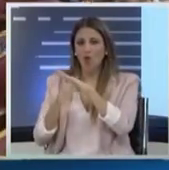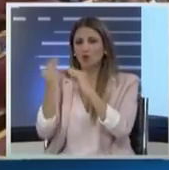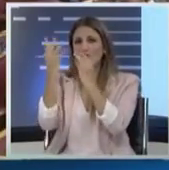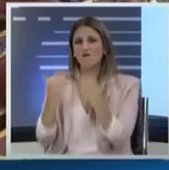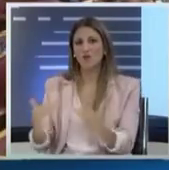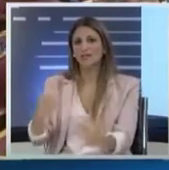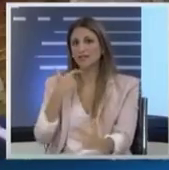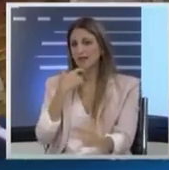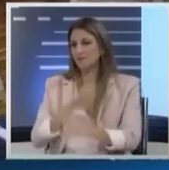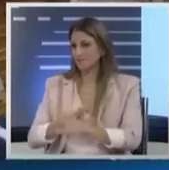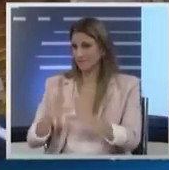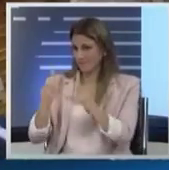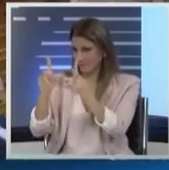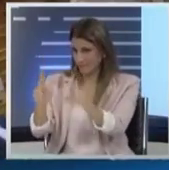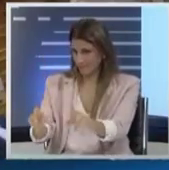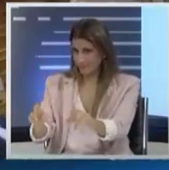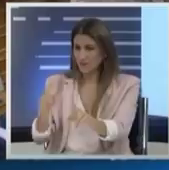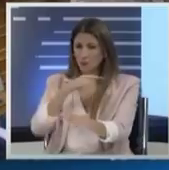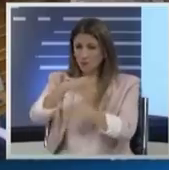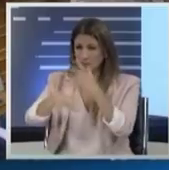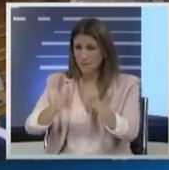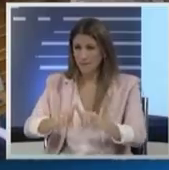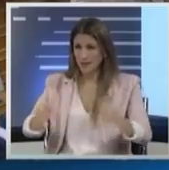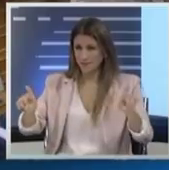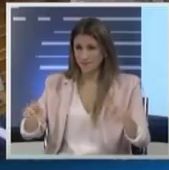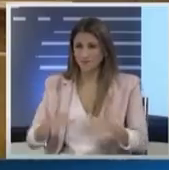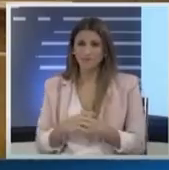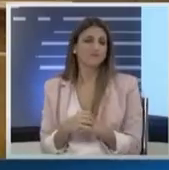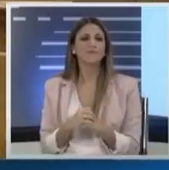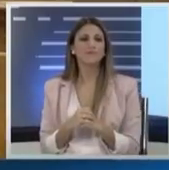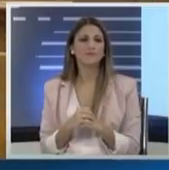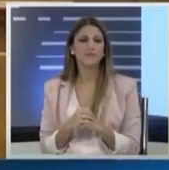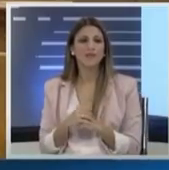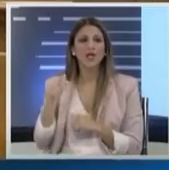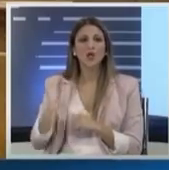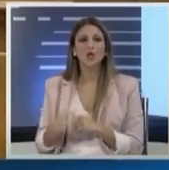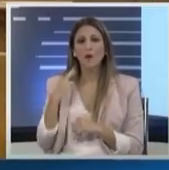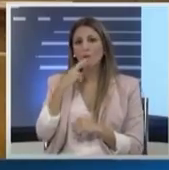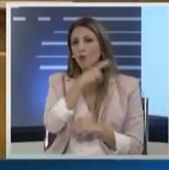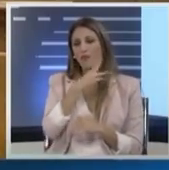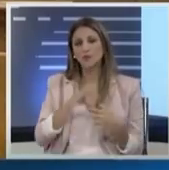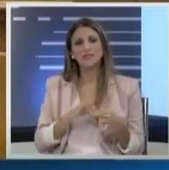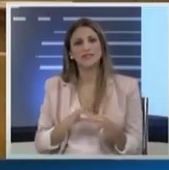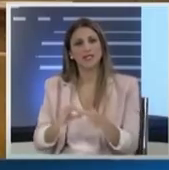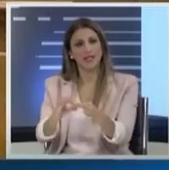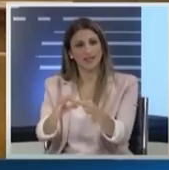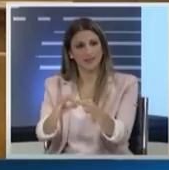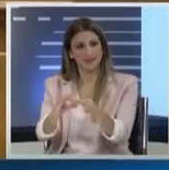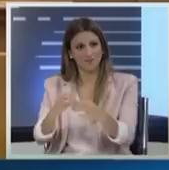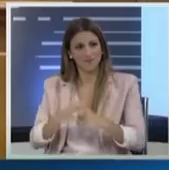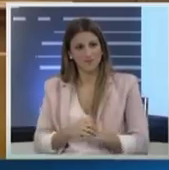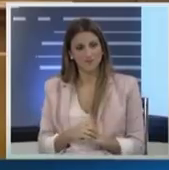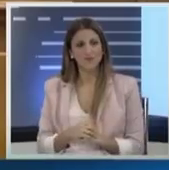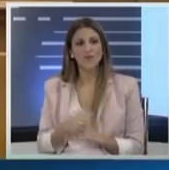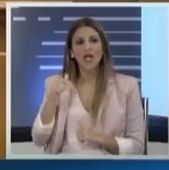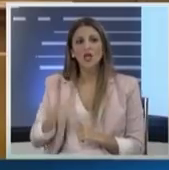δεν εκφράζεστε ποτέ κρυφίως. Τα λέτε φανερά ό,τι πιστεύετε. Άλλωστε, τις τελευταίες μέρες το παραφανερώσατε το